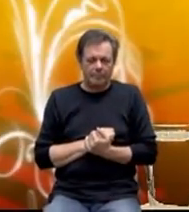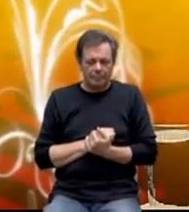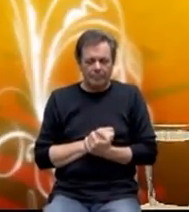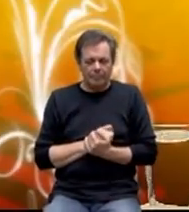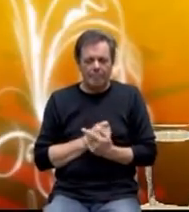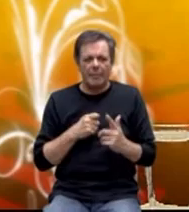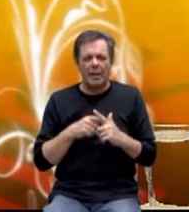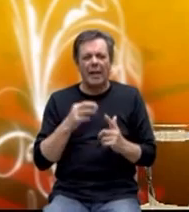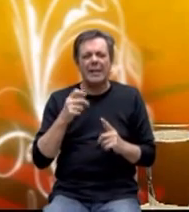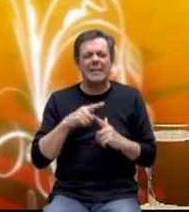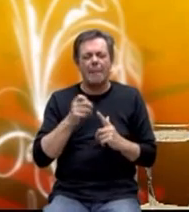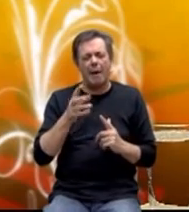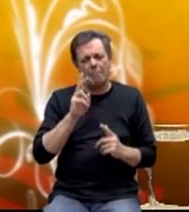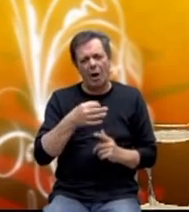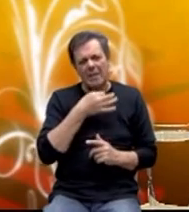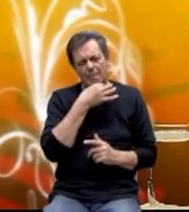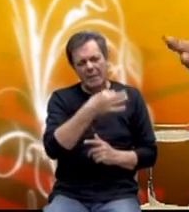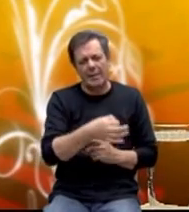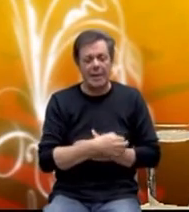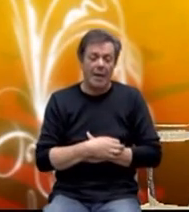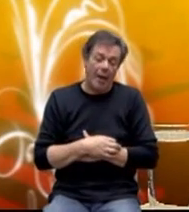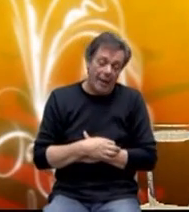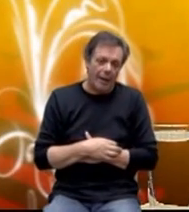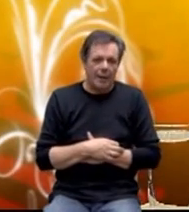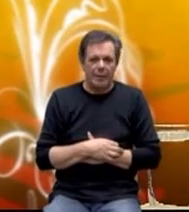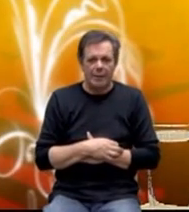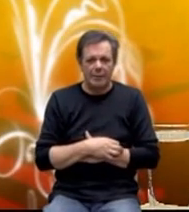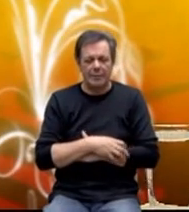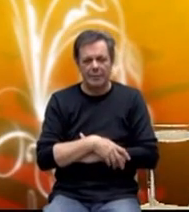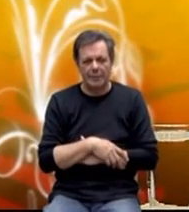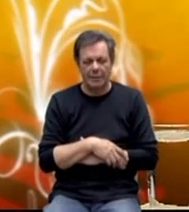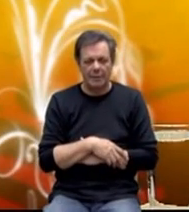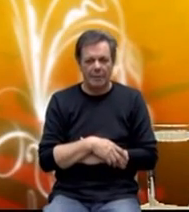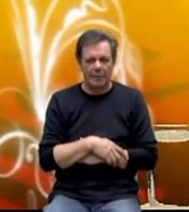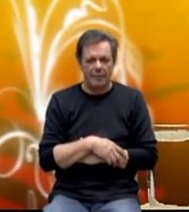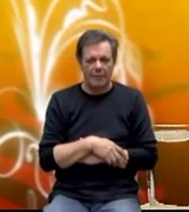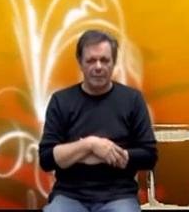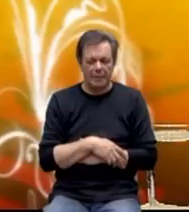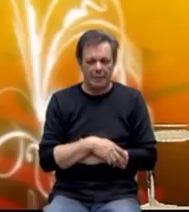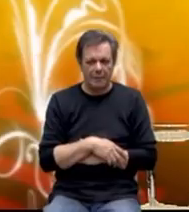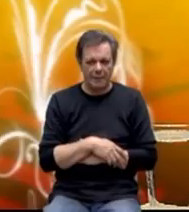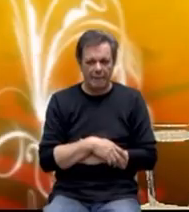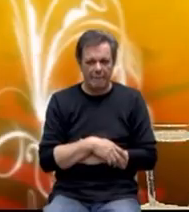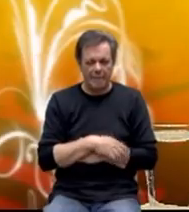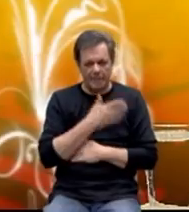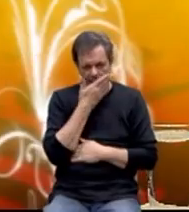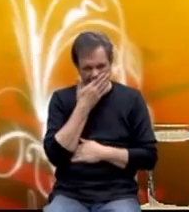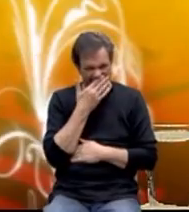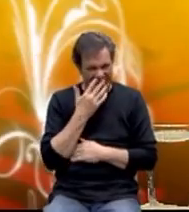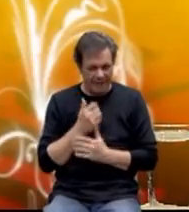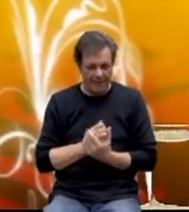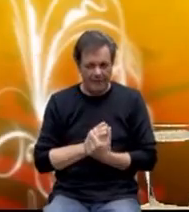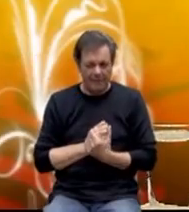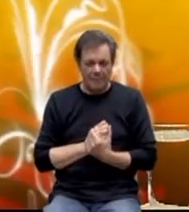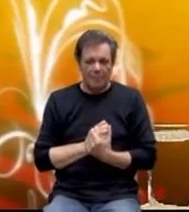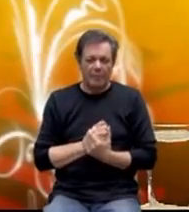Kristina, ja vas moram nešto pitati, a možda je to zbilja ovo što vi kažete, a kaže i ovaj edukator, doktor Josip Družjanić,